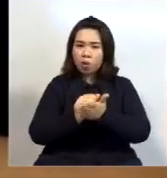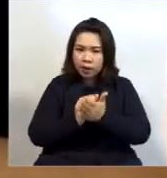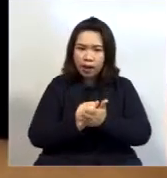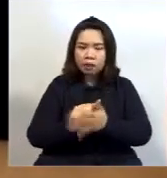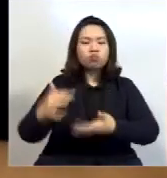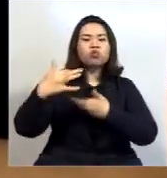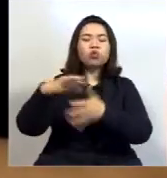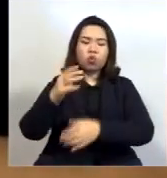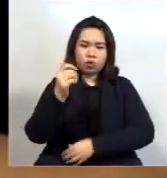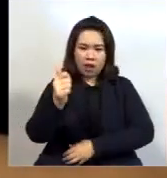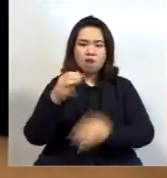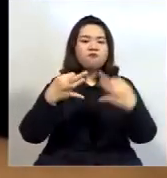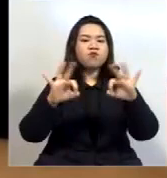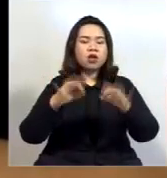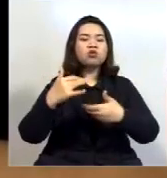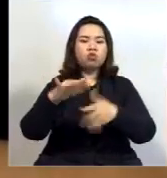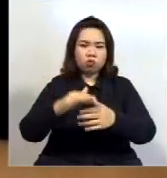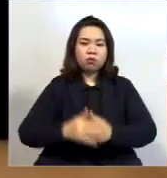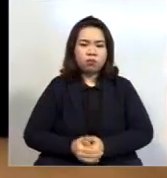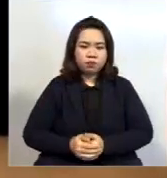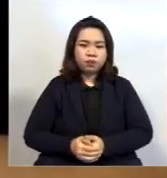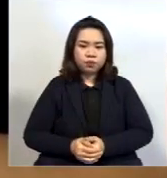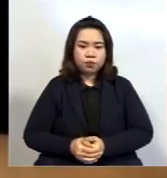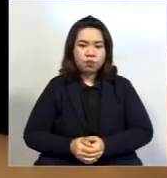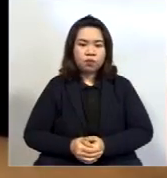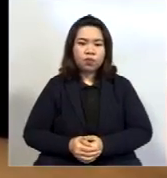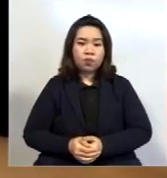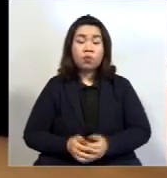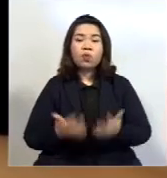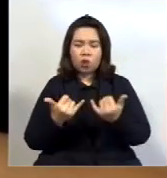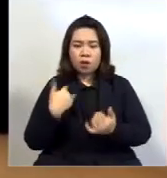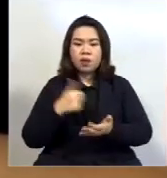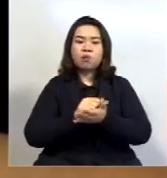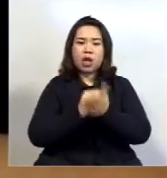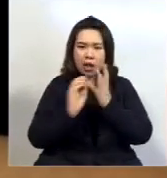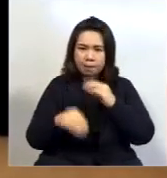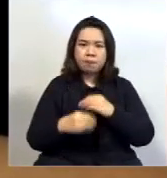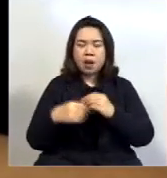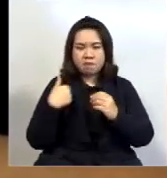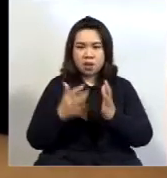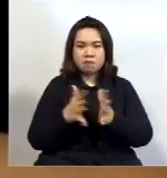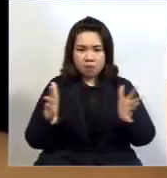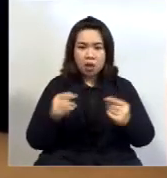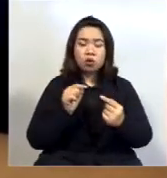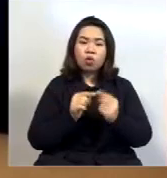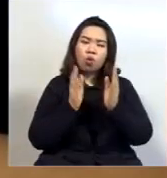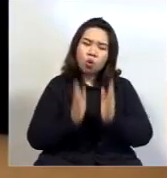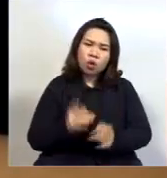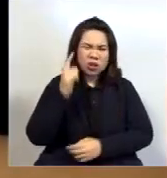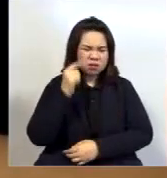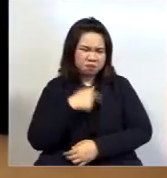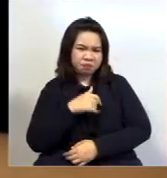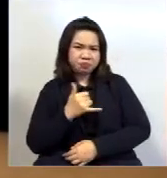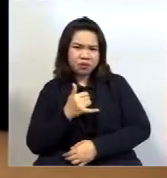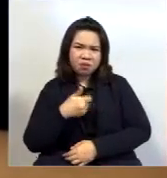เวอร์ต้องบอกว่าส่งฟรีให้นะถึงที่นะคะเพราะฉะนั้นช่วงนี้ก็มีบริการเสริมขึ้นมาค่อนข้างเยอะสำหรับคนที่อาจจะยังไม่มั่นใ